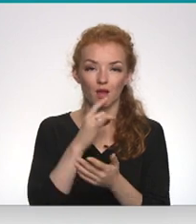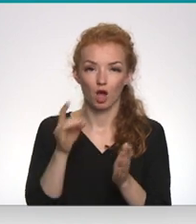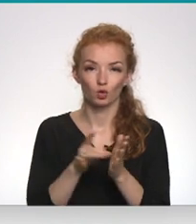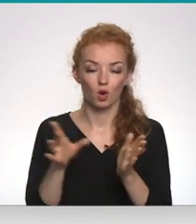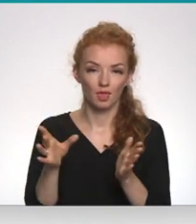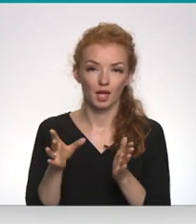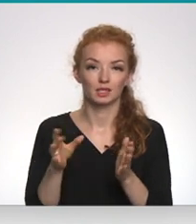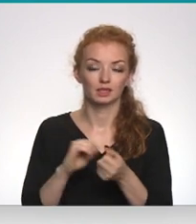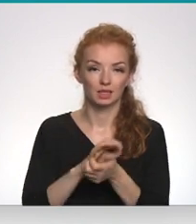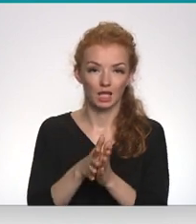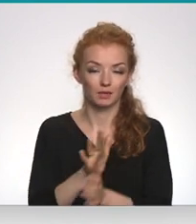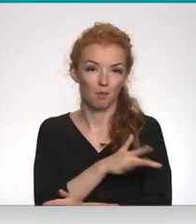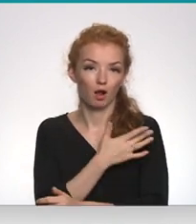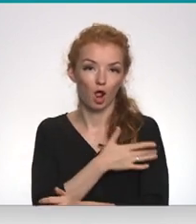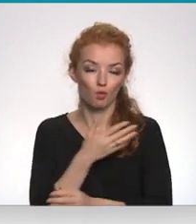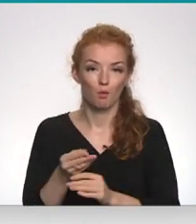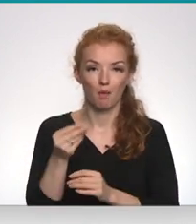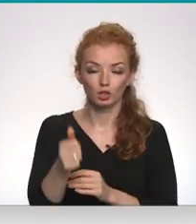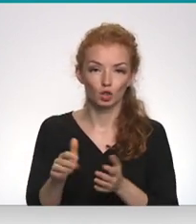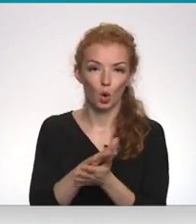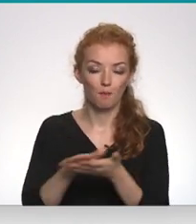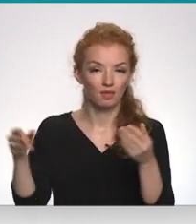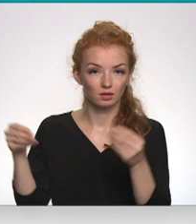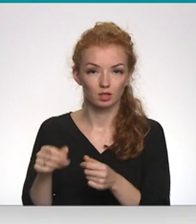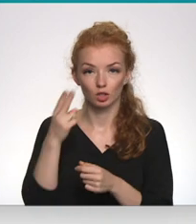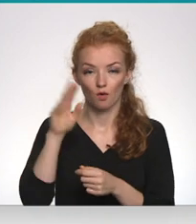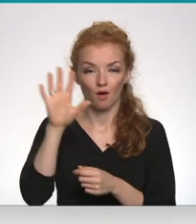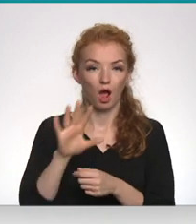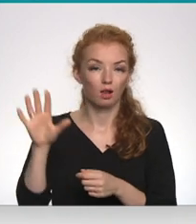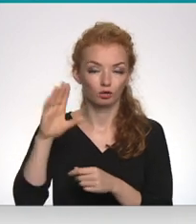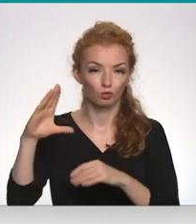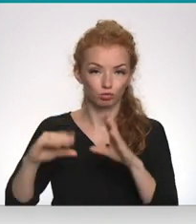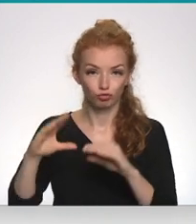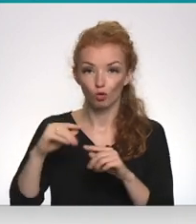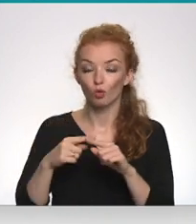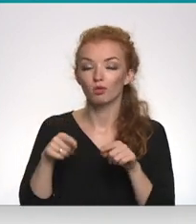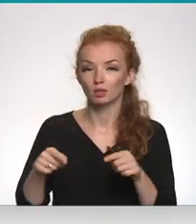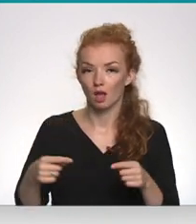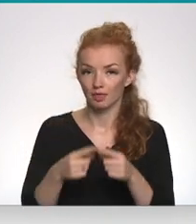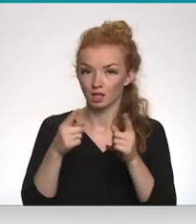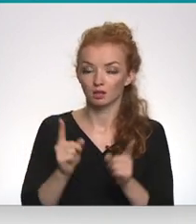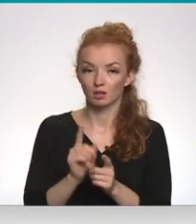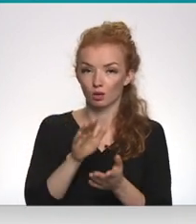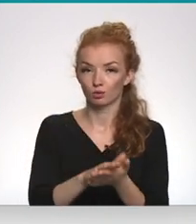elektroenerģijas sistēmas pakalpojumu maksas kompensācija no valsts budžeta. Tādā gadījumā tas attiektos arī uz